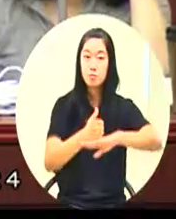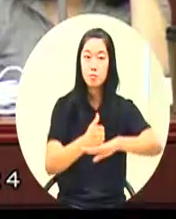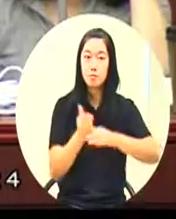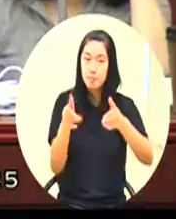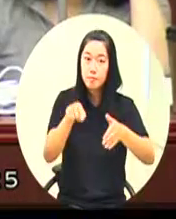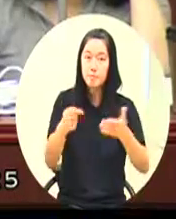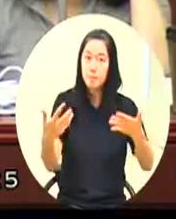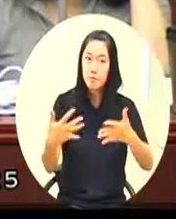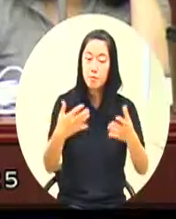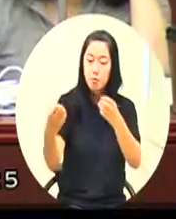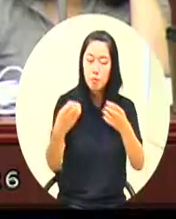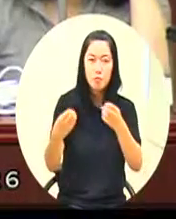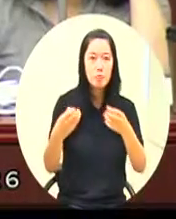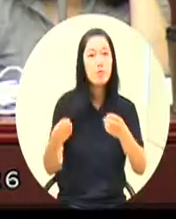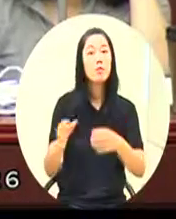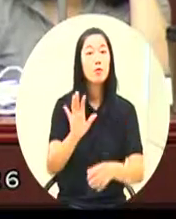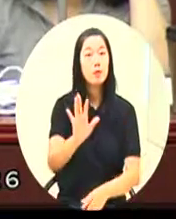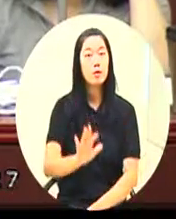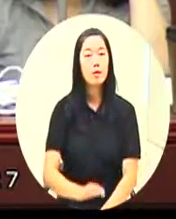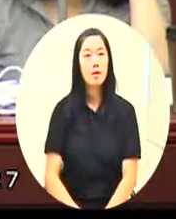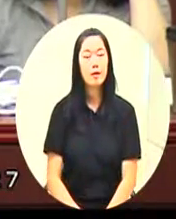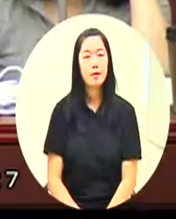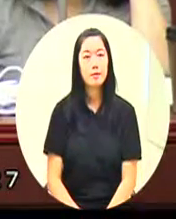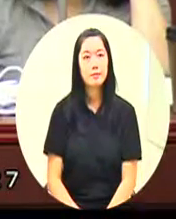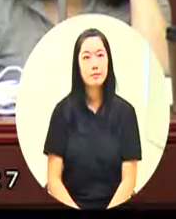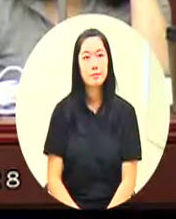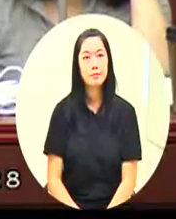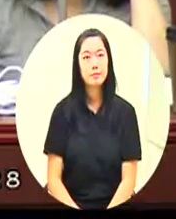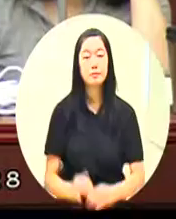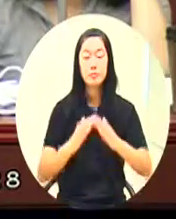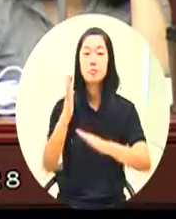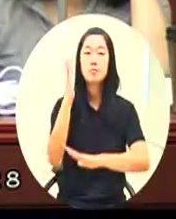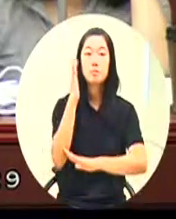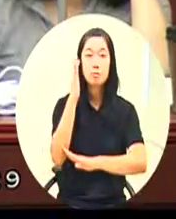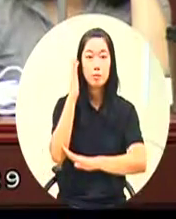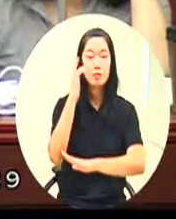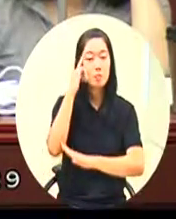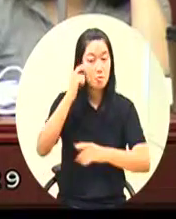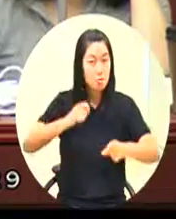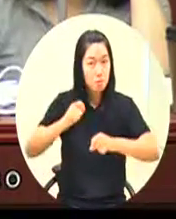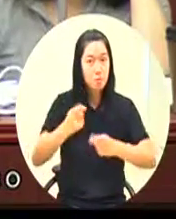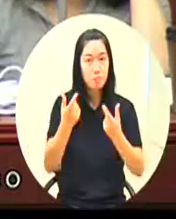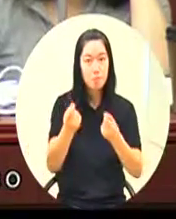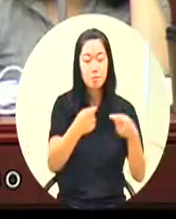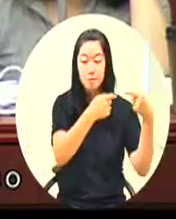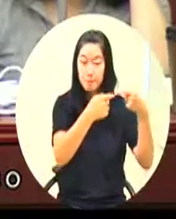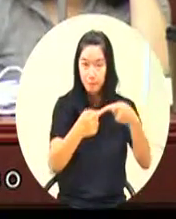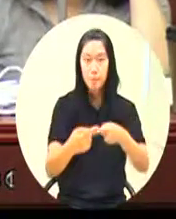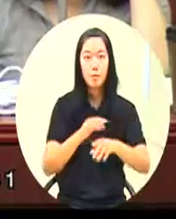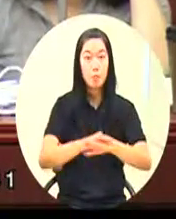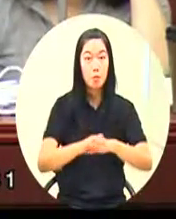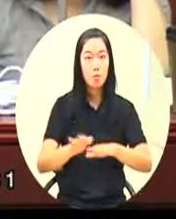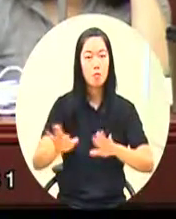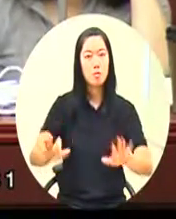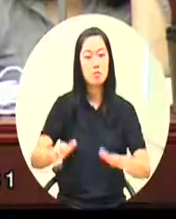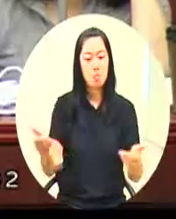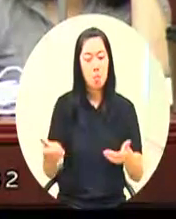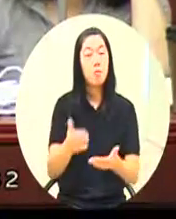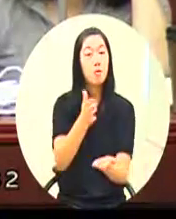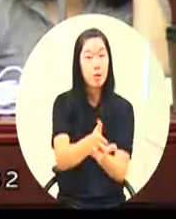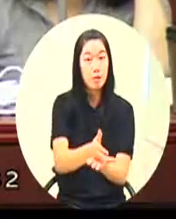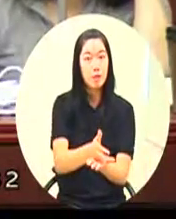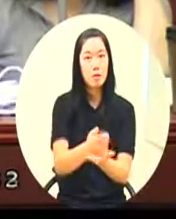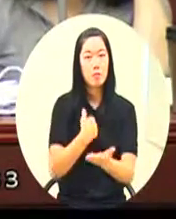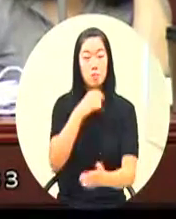问题讨论过、哦。那基本上市府的政策是会继续，只是现在是停工的状态。那我们也希